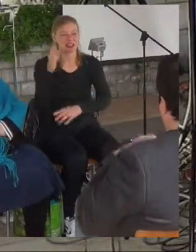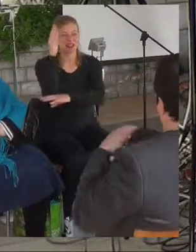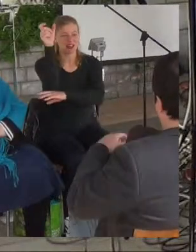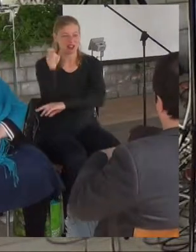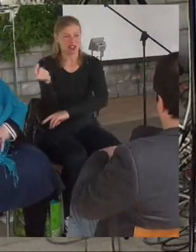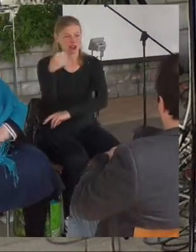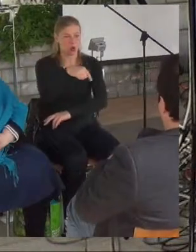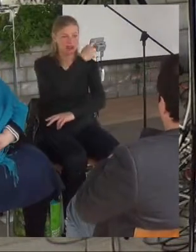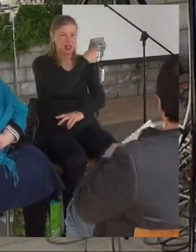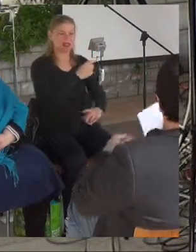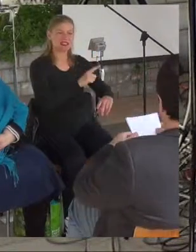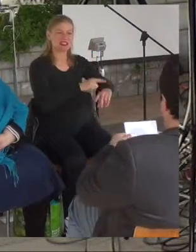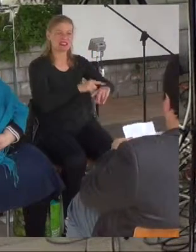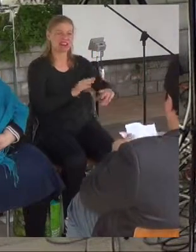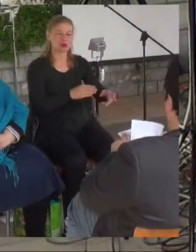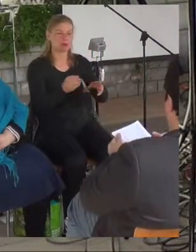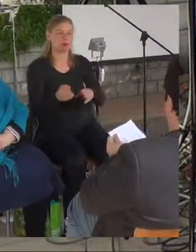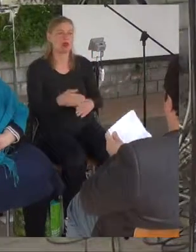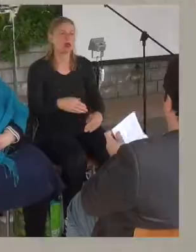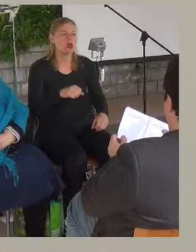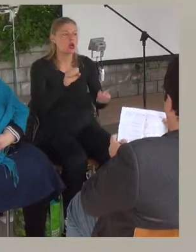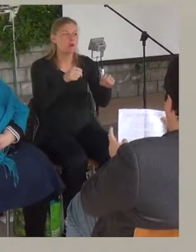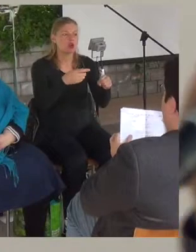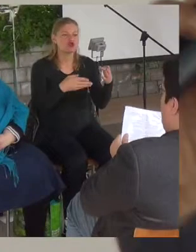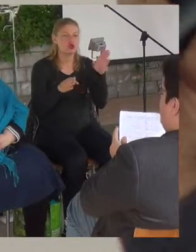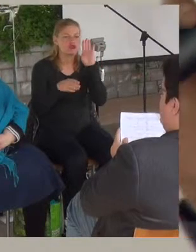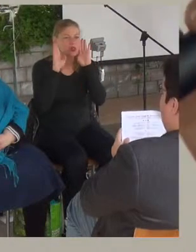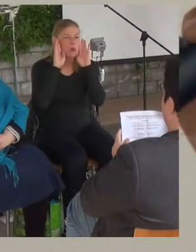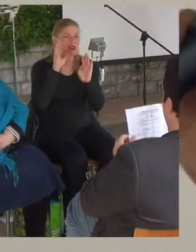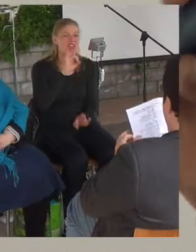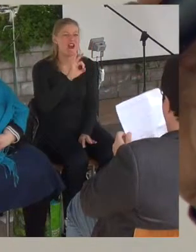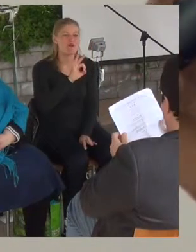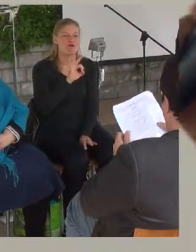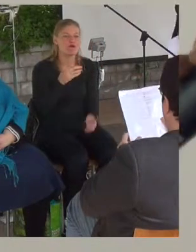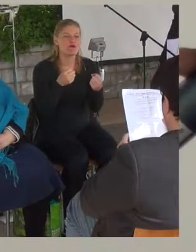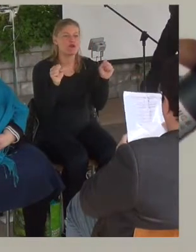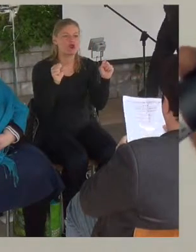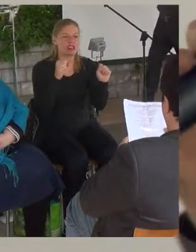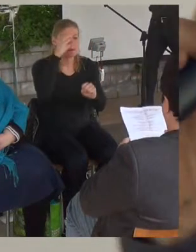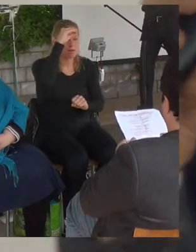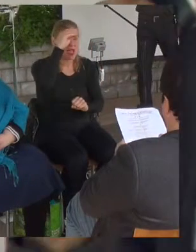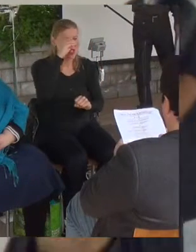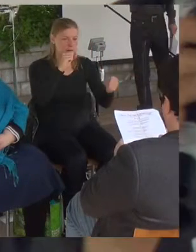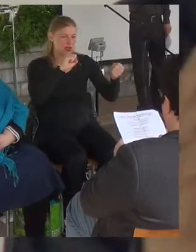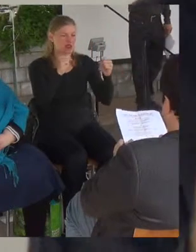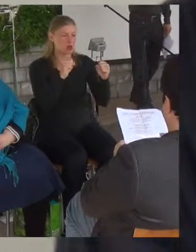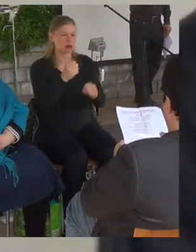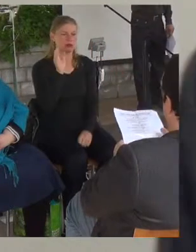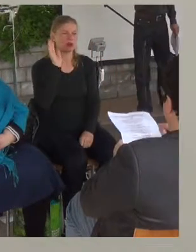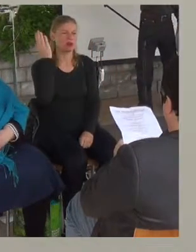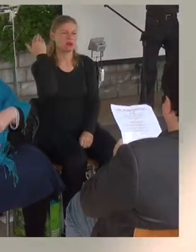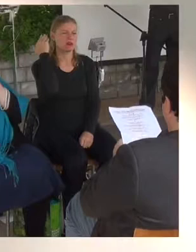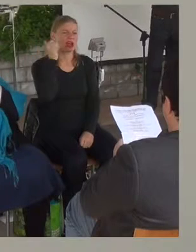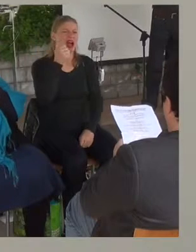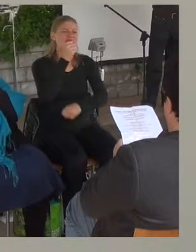Zeit von der Freeman-Bewegung gehört. Ich habe zum Beispiel vor über einem Jahr mit dem